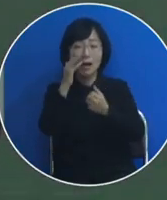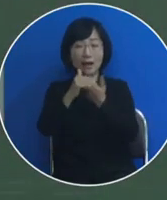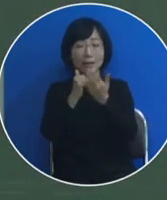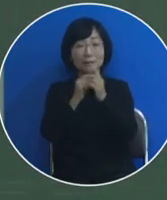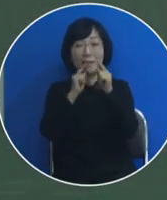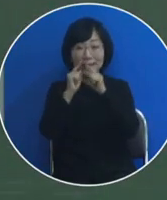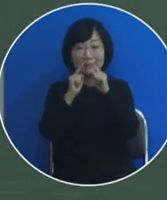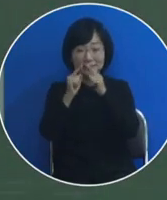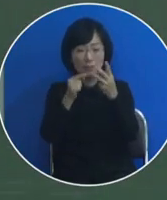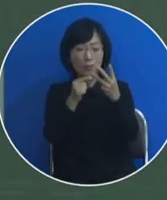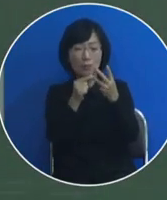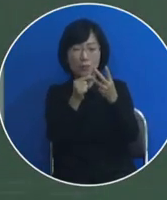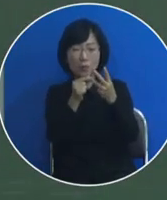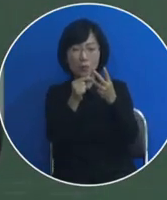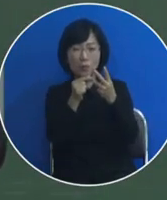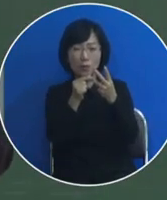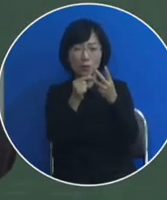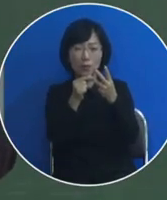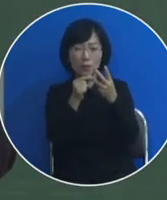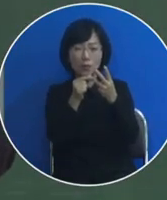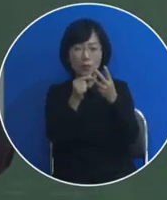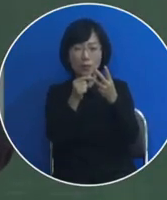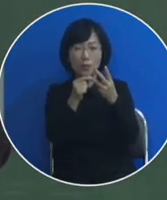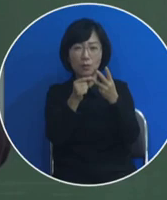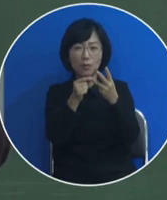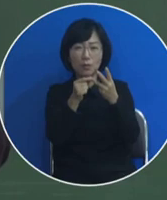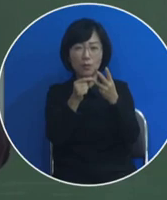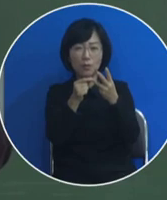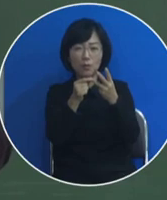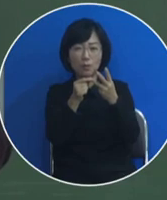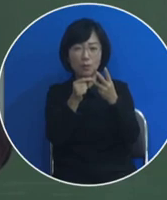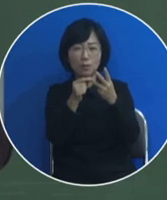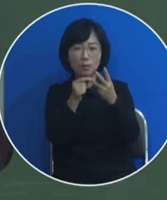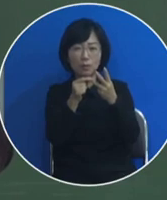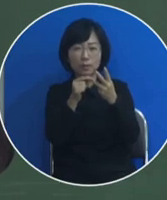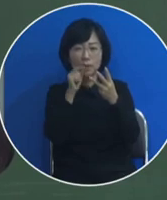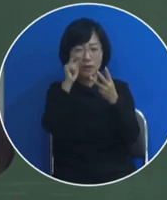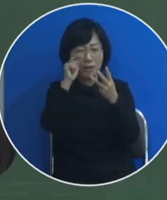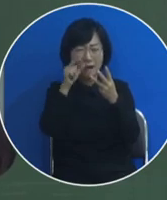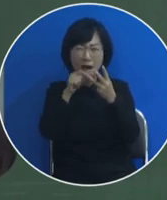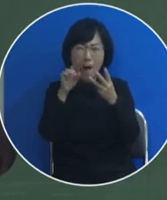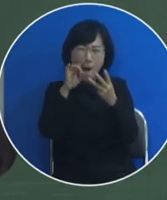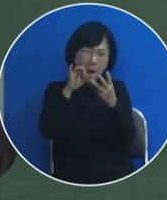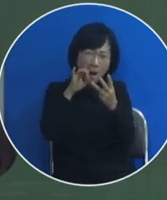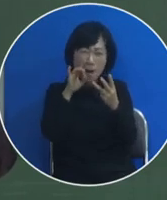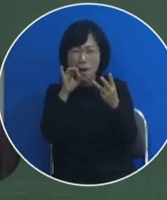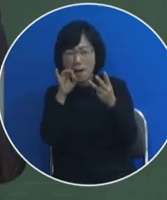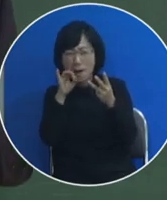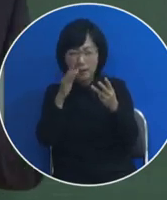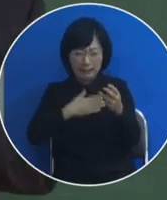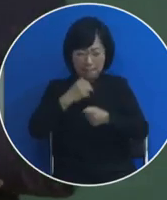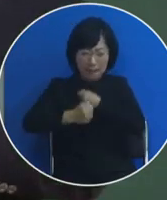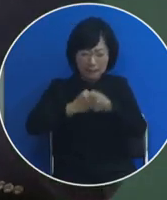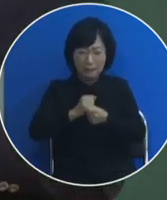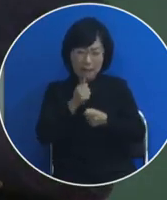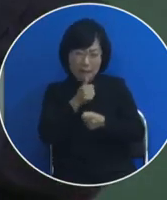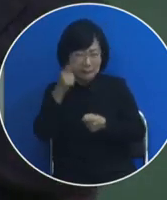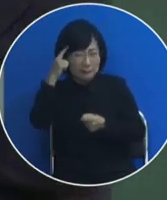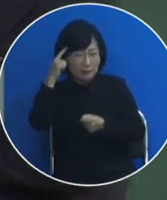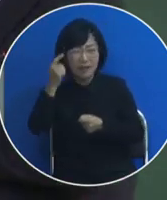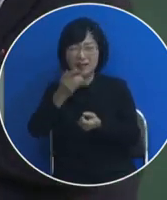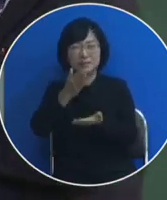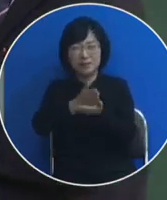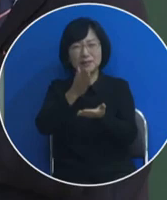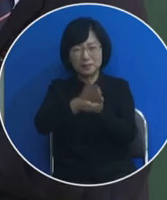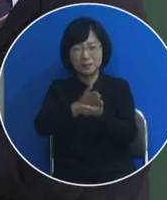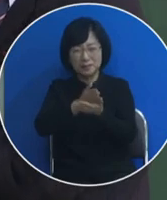우리가 너무 해석이 빨리 안 되나 억지로 할 필요 없어요. 하나님의 말씀을 내 마음대로 해석할 수 없으니까. And so in one sense, things that we cannot quickly interpret, we don't have to